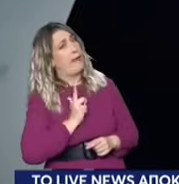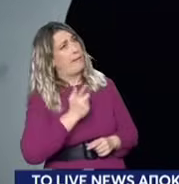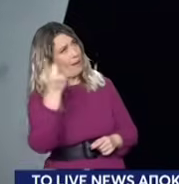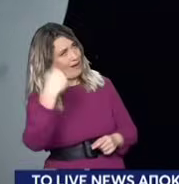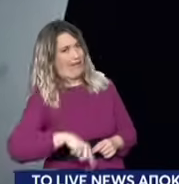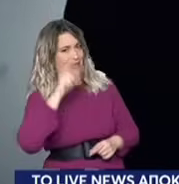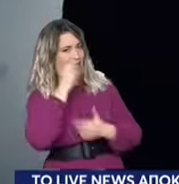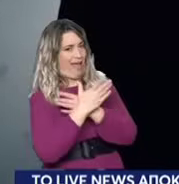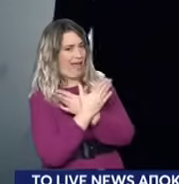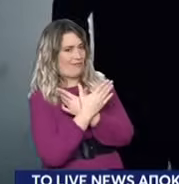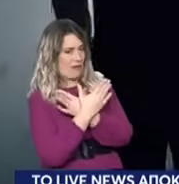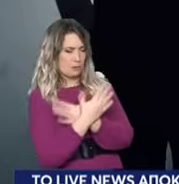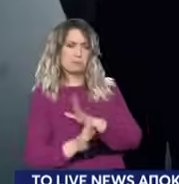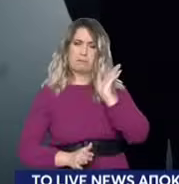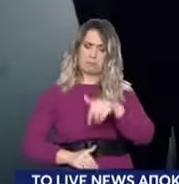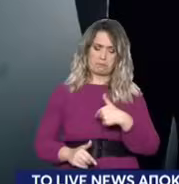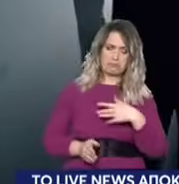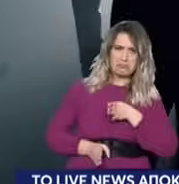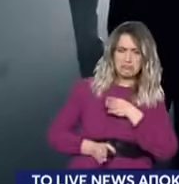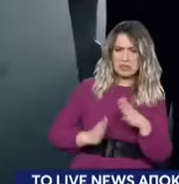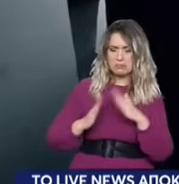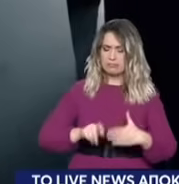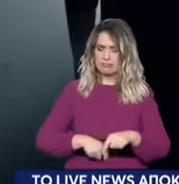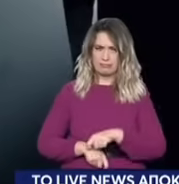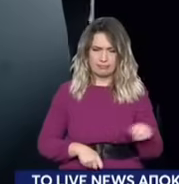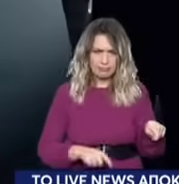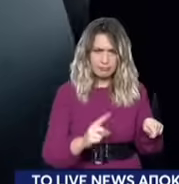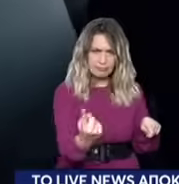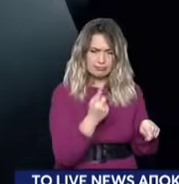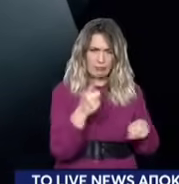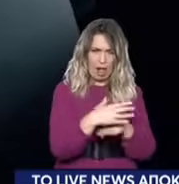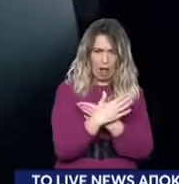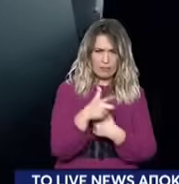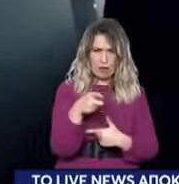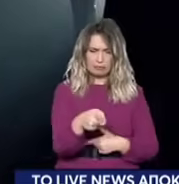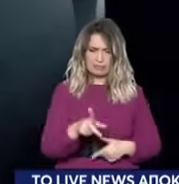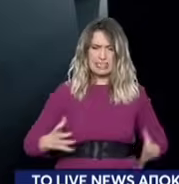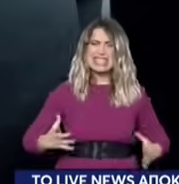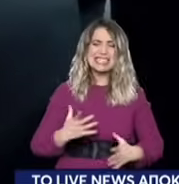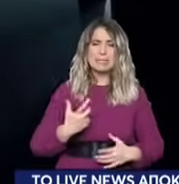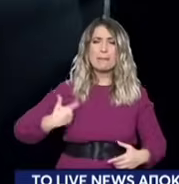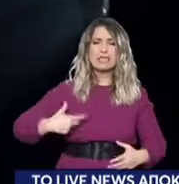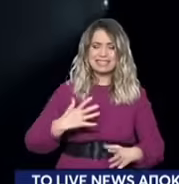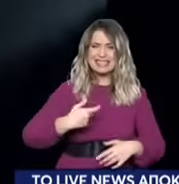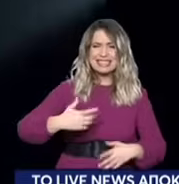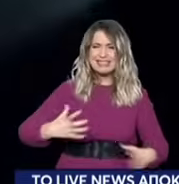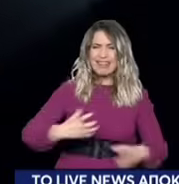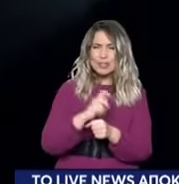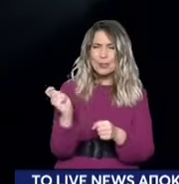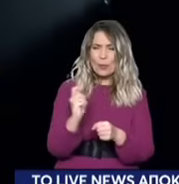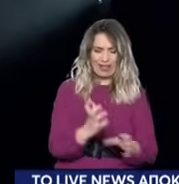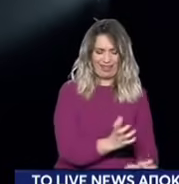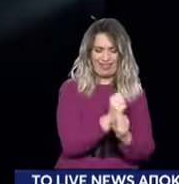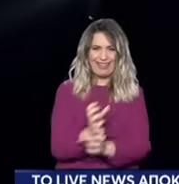Στη συνέχεια μπήκα στο σπίτι με τα δικά μου κλειδιά, όμως στην πόρτα συνάντησα τον κατηγορούμενο, ο οποίος κρατούσε στα χέρια του πράσινες σακούλες σκουπιδιών, παρόμοιες